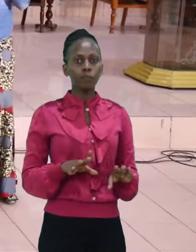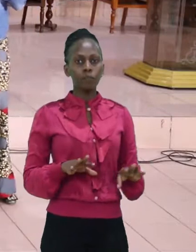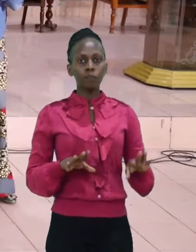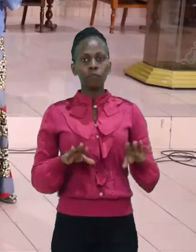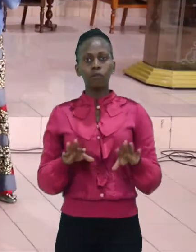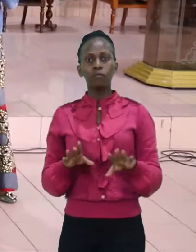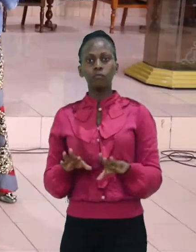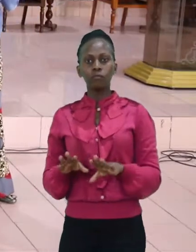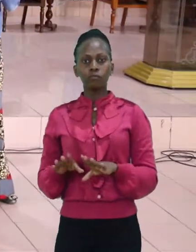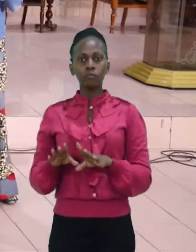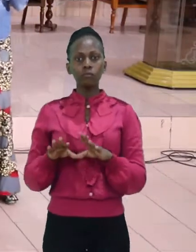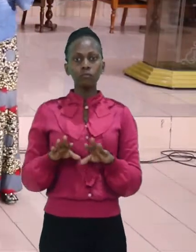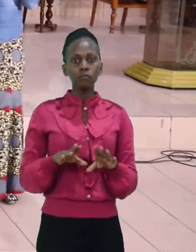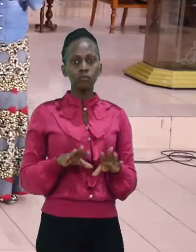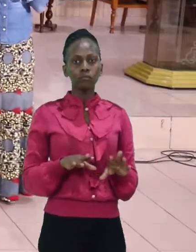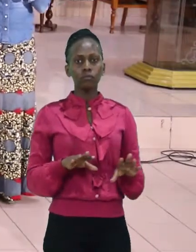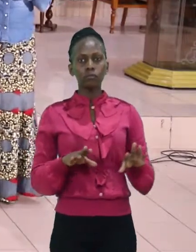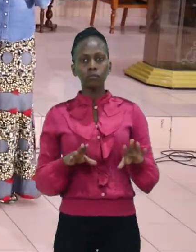jina lako.